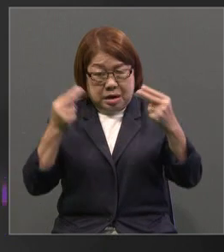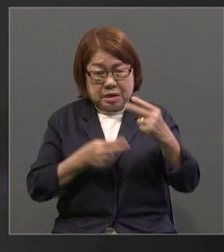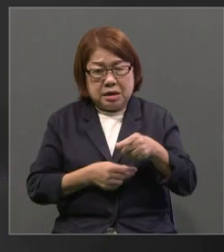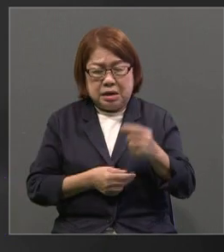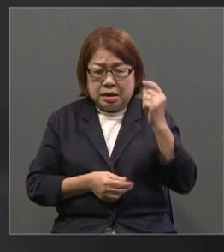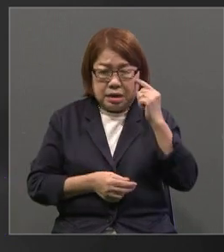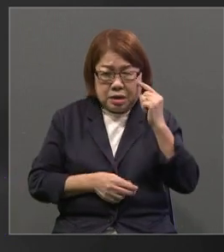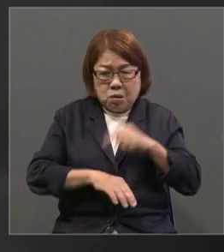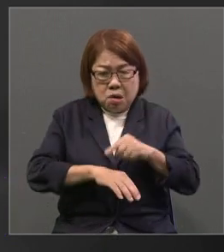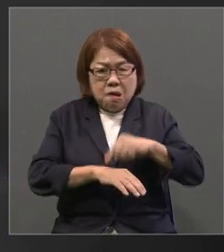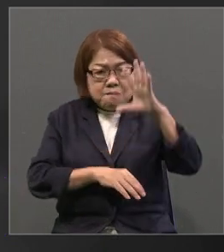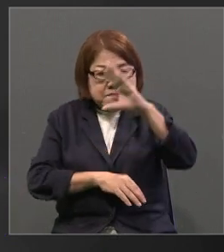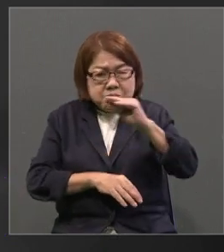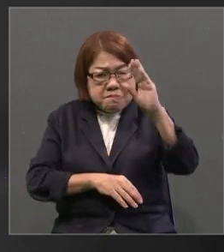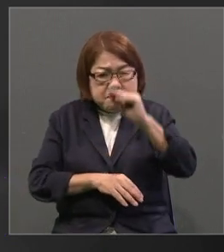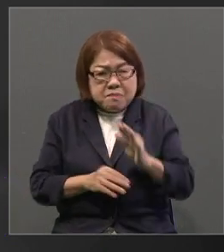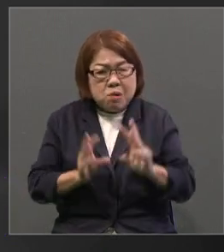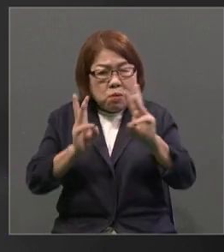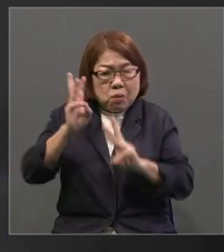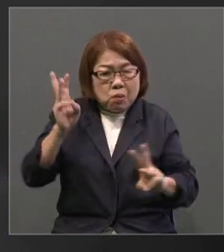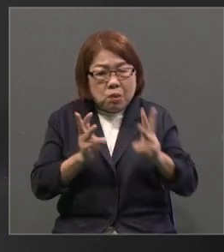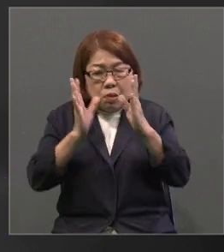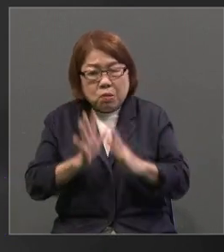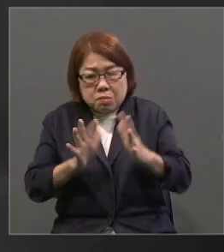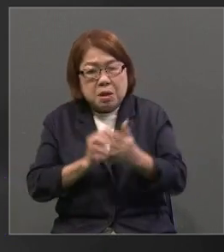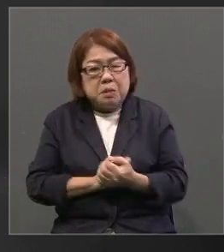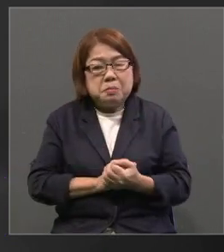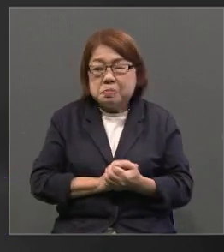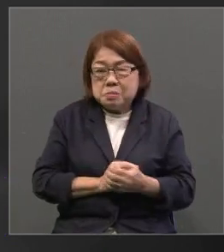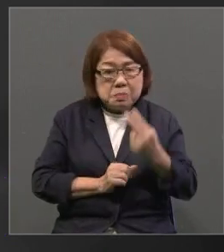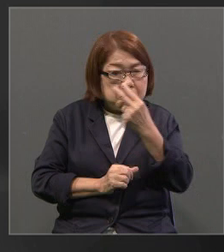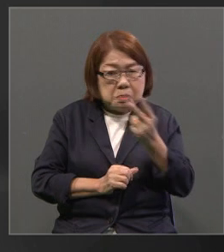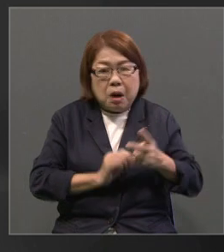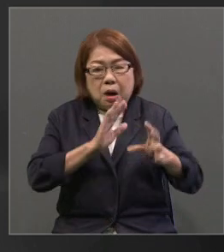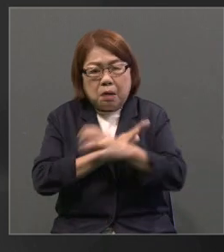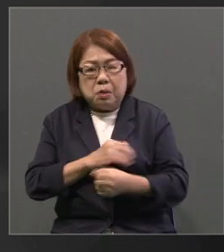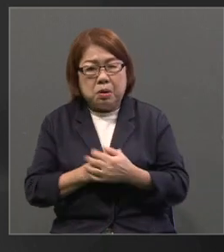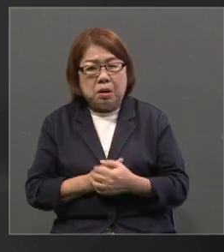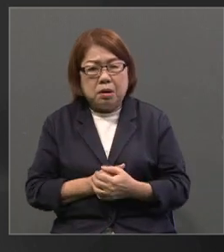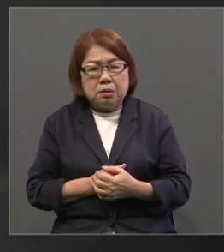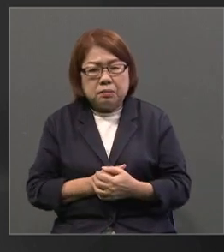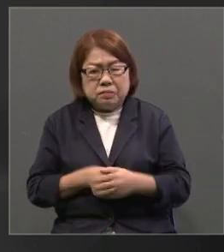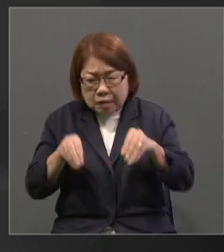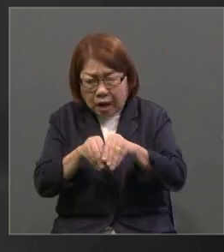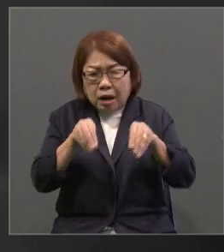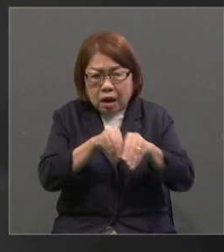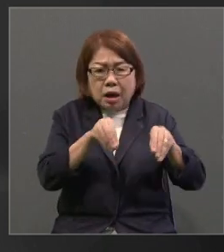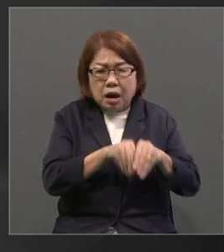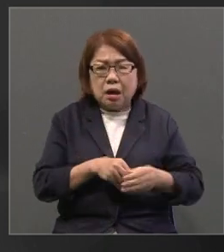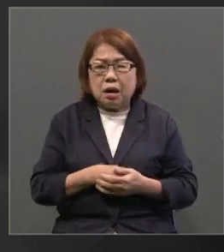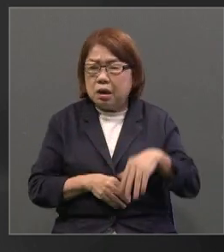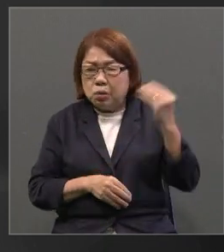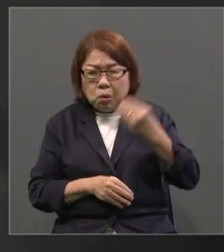มักจะใช้เวลาตอนกลางคืนนี่แหละนะมาก่อเหตุแต่ว่ามันไม่ใช่นานๆทีนี่สิคือเขาบอกว่ามี